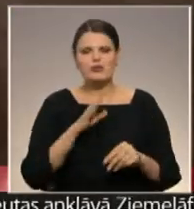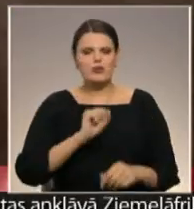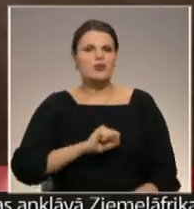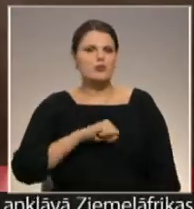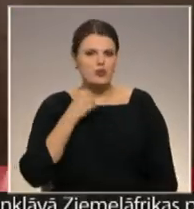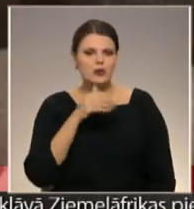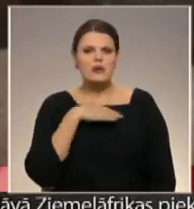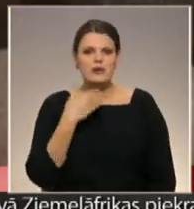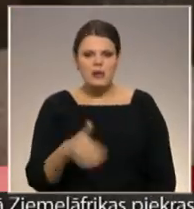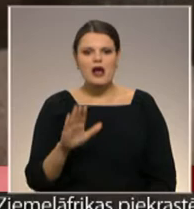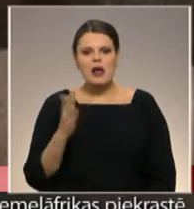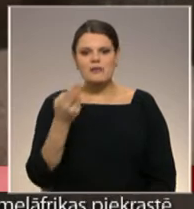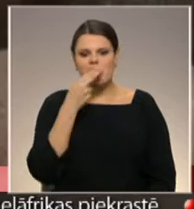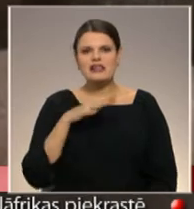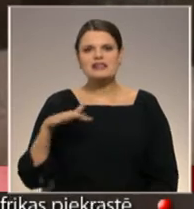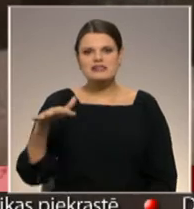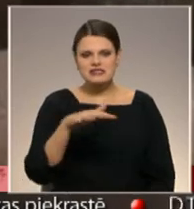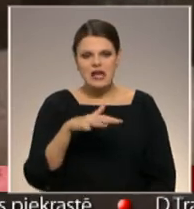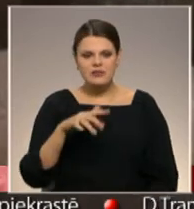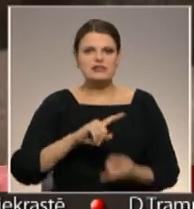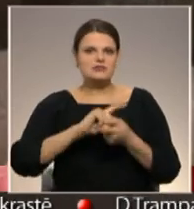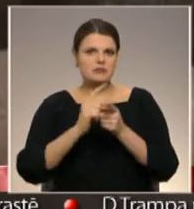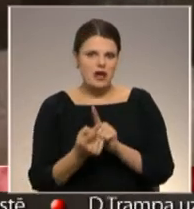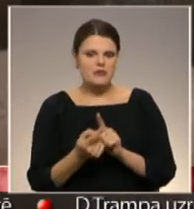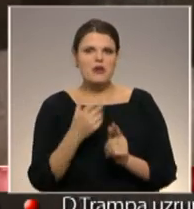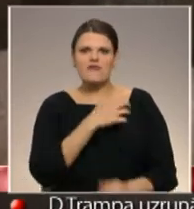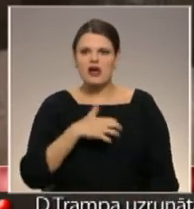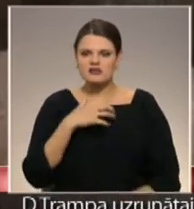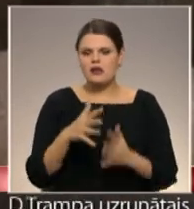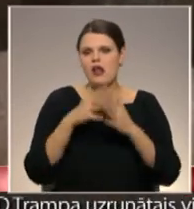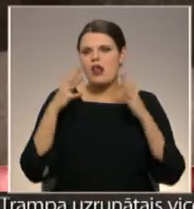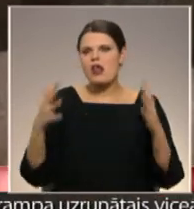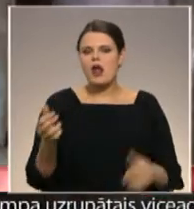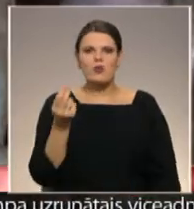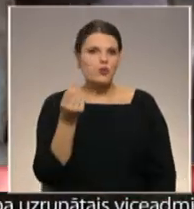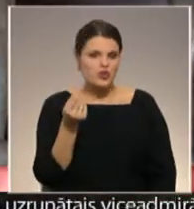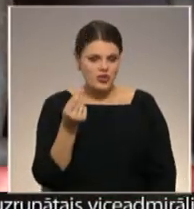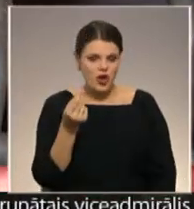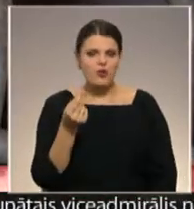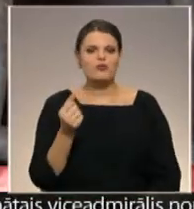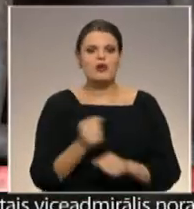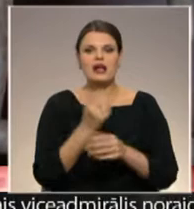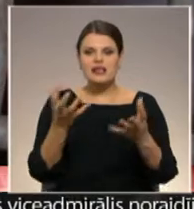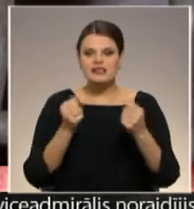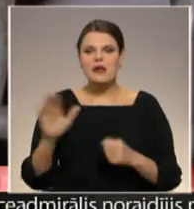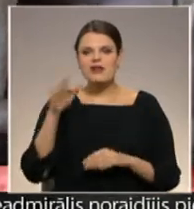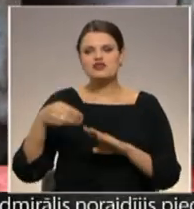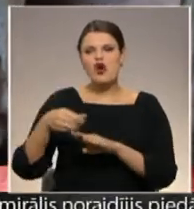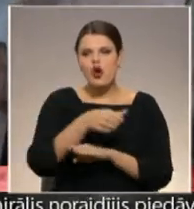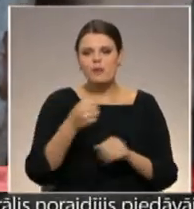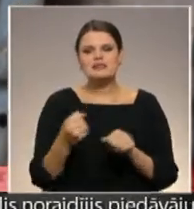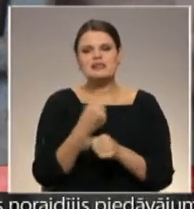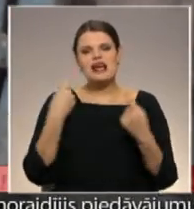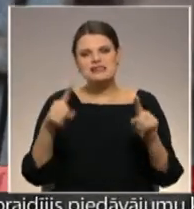grūts pārdzīvojums, tomēr saimniecības pārstruktūrizēšanai būtu nepieciešami vērienīgi ieguldījumi. Gan saņemtā valsts kompensācija, gan